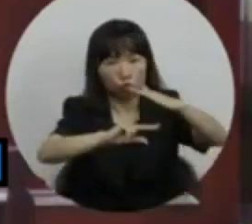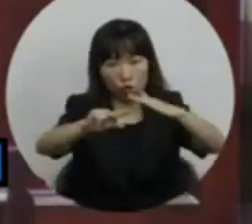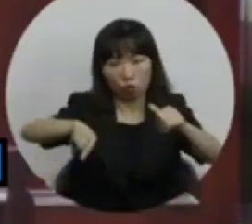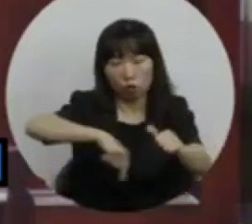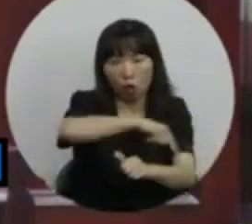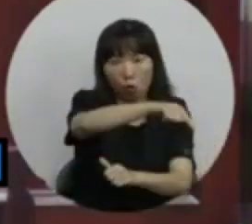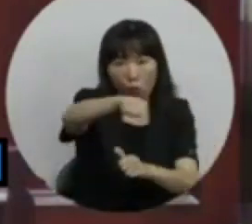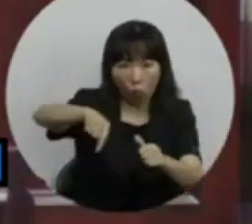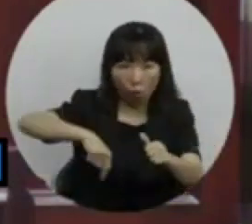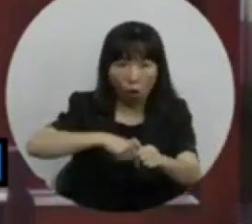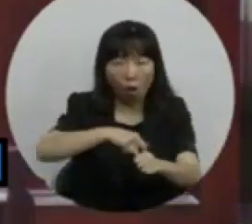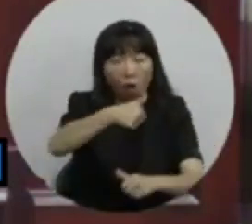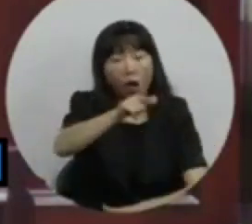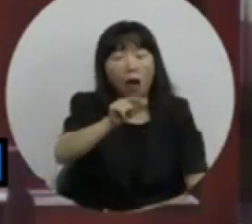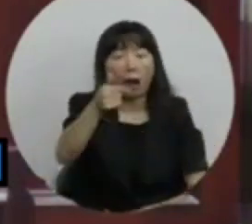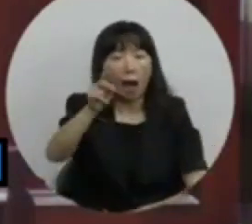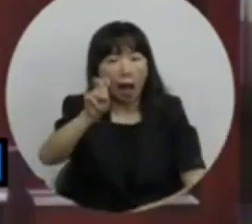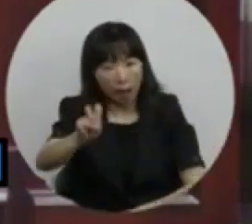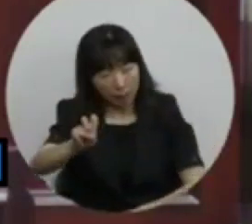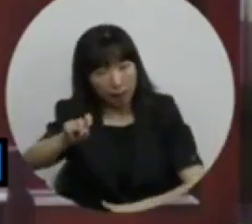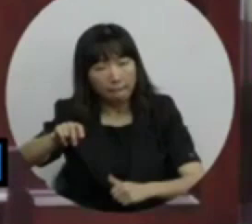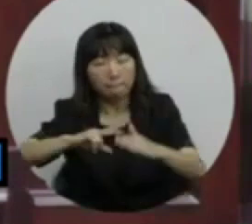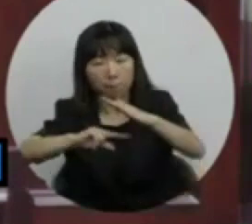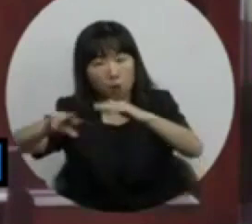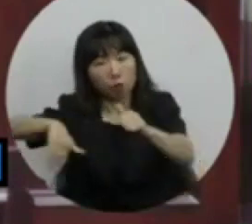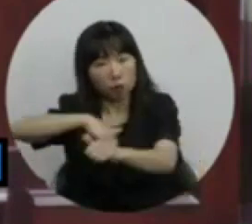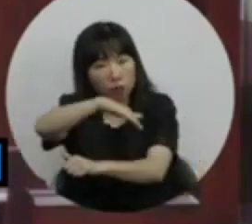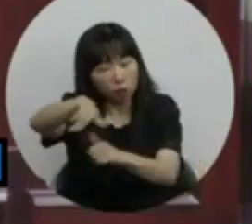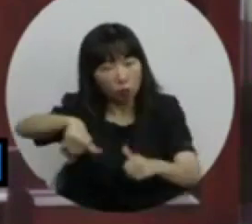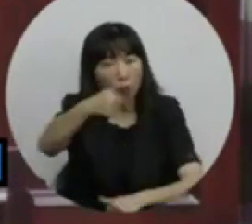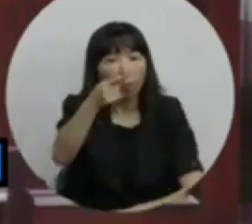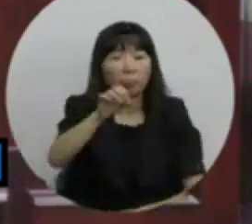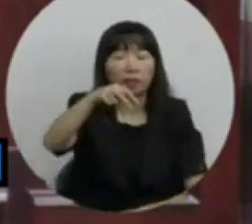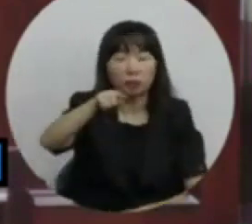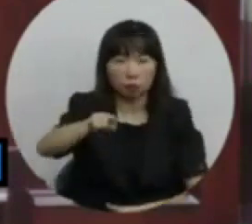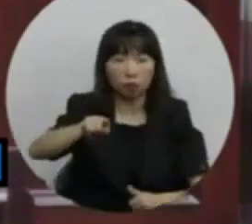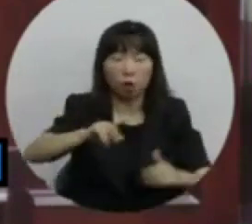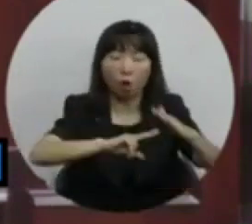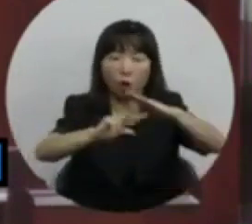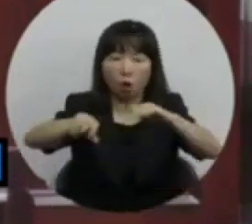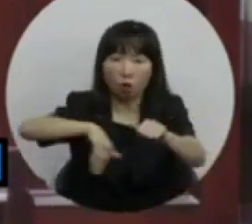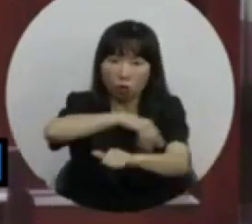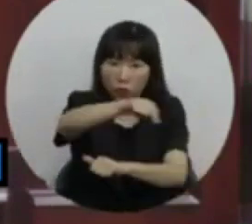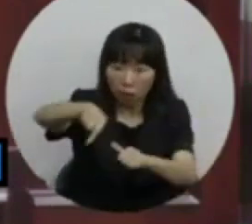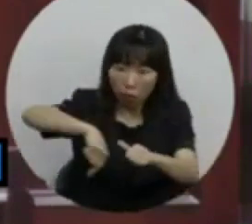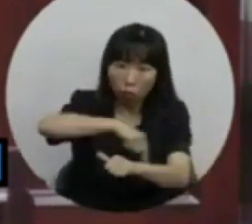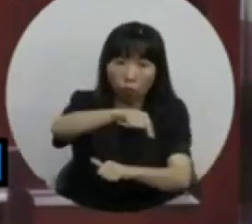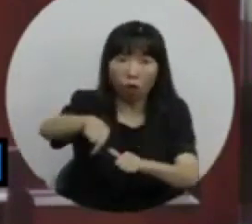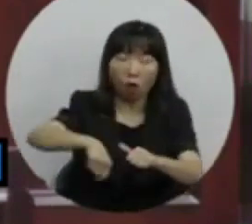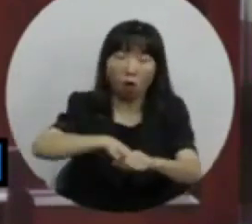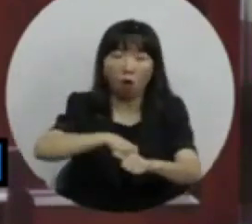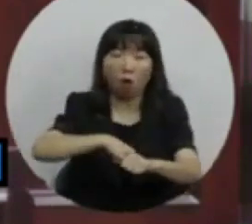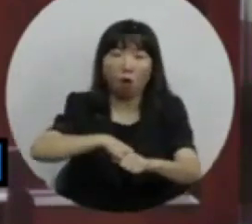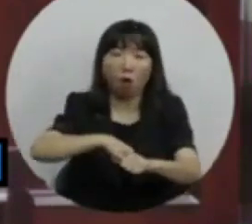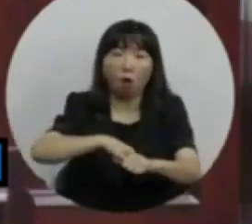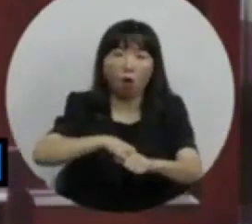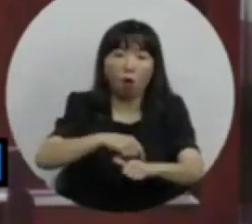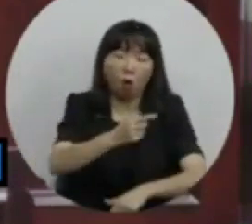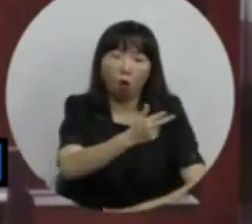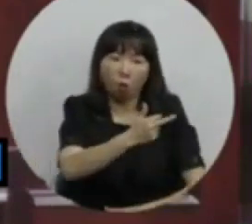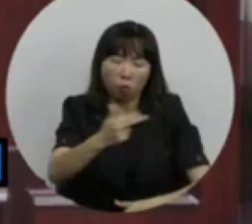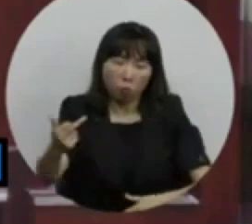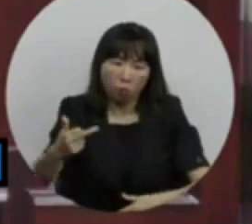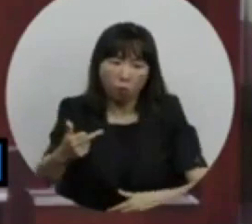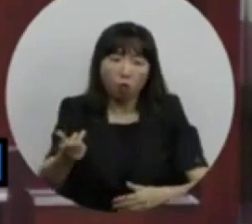제2여주역세권, 가남역세권, 능서역세권 도시개발사업 등 규모가 비교적